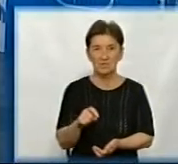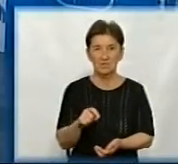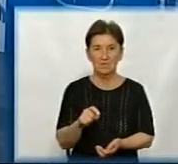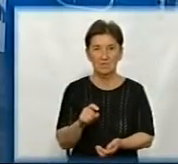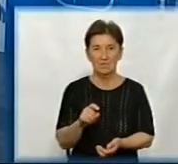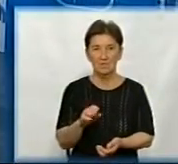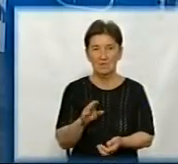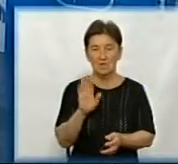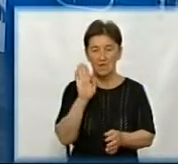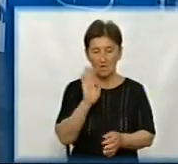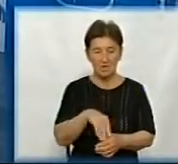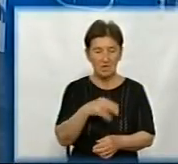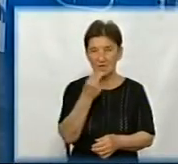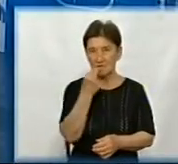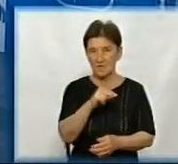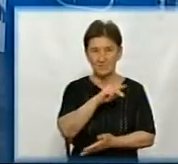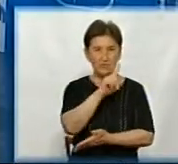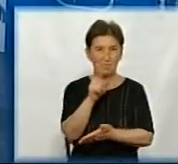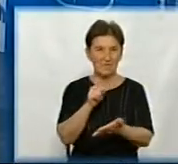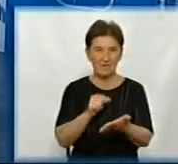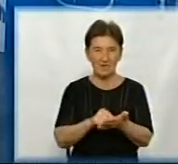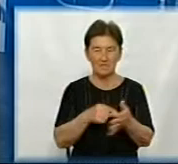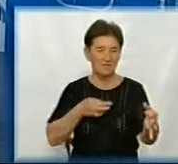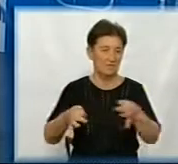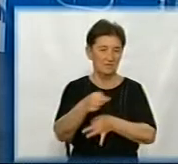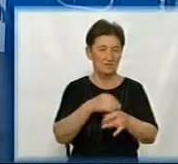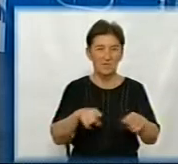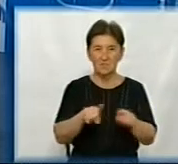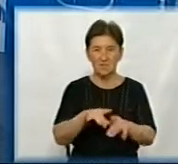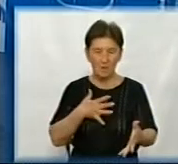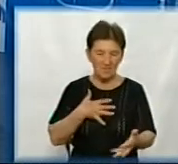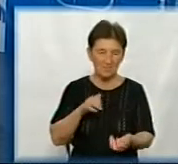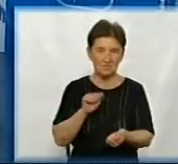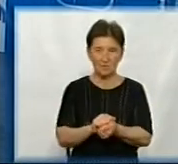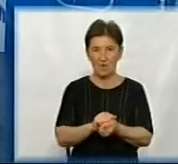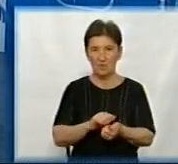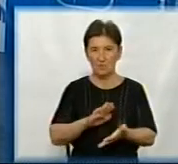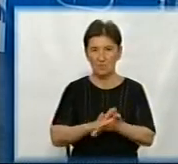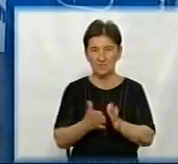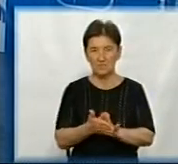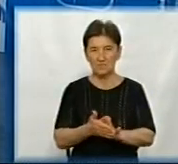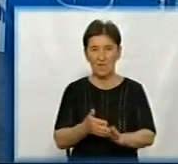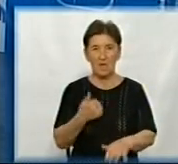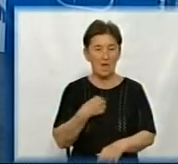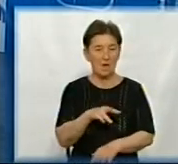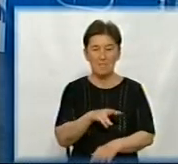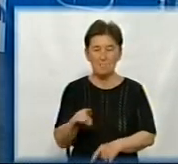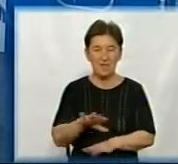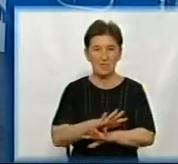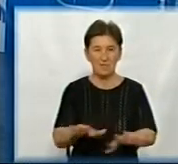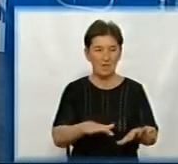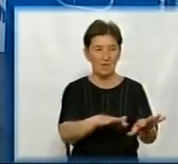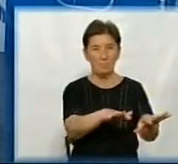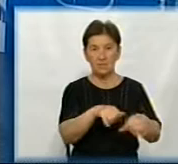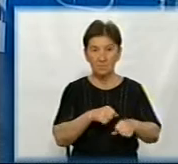не піднімати питання. То краще не піднімати, тому що чому така принципова позиція наша була відразу, що ми ЦМК не приймемо, якщо ви